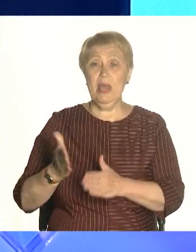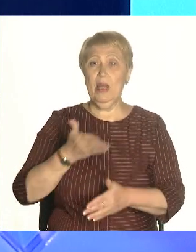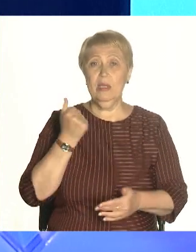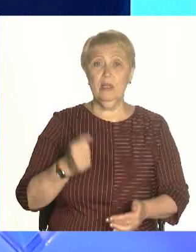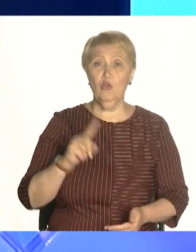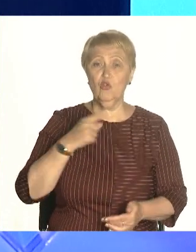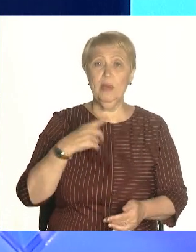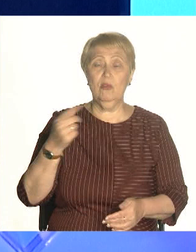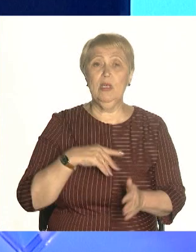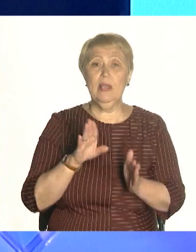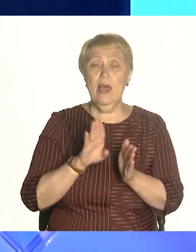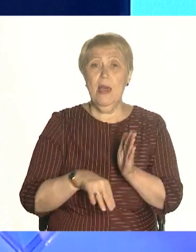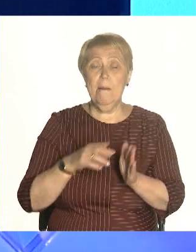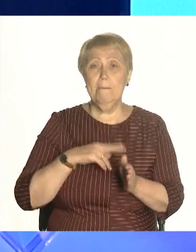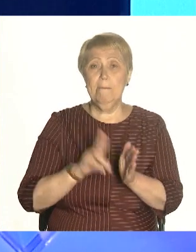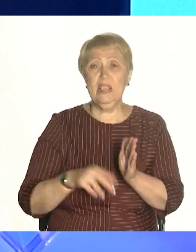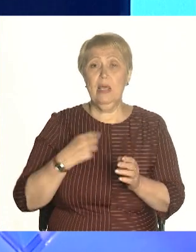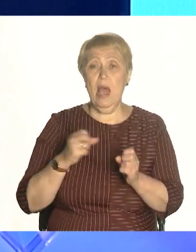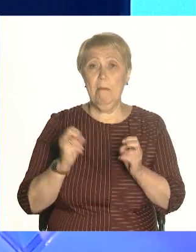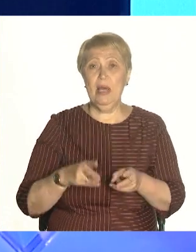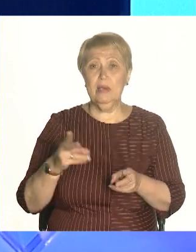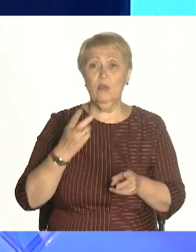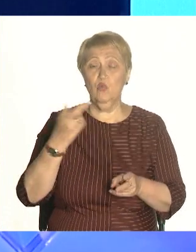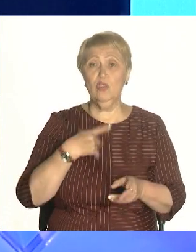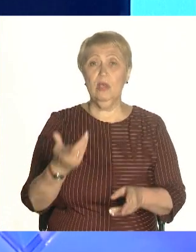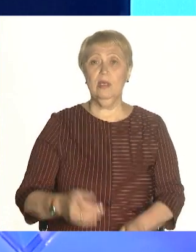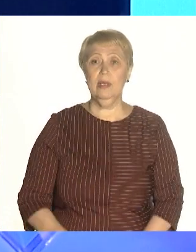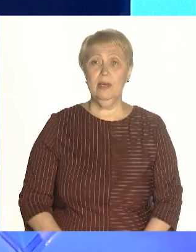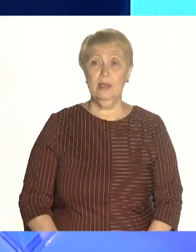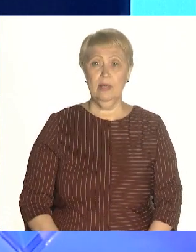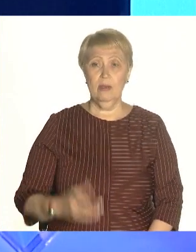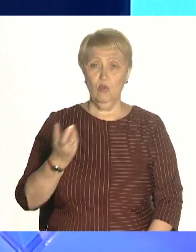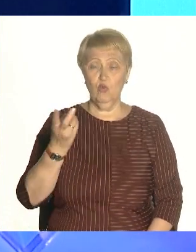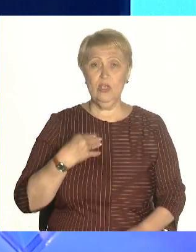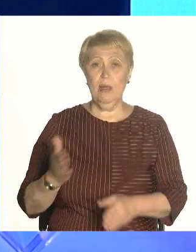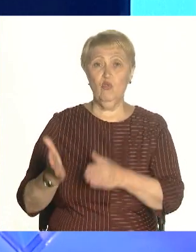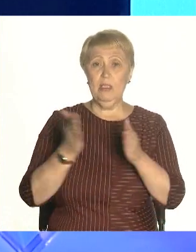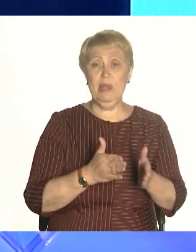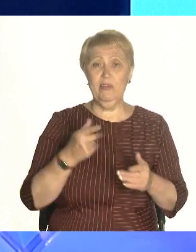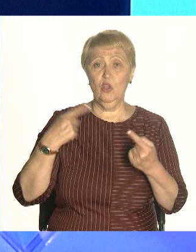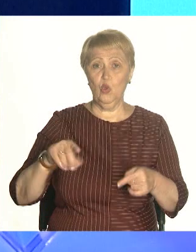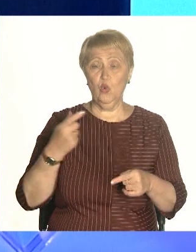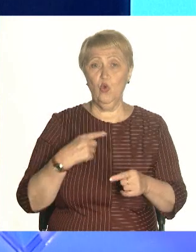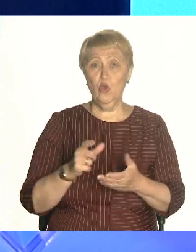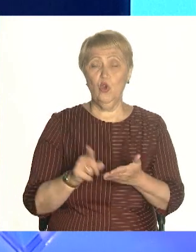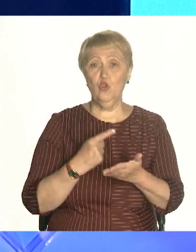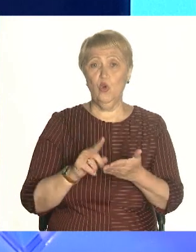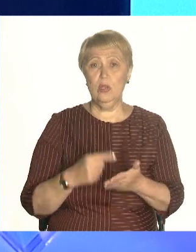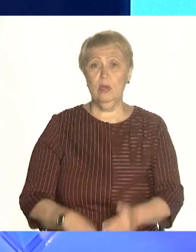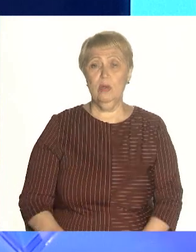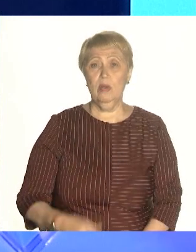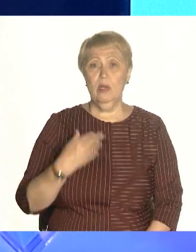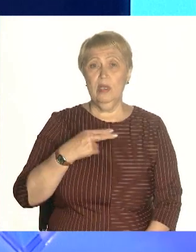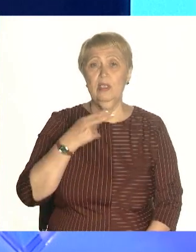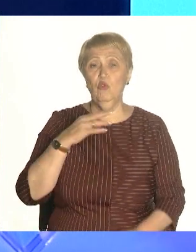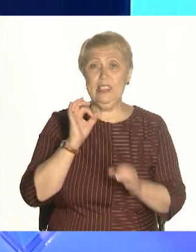чтобы обезопасить эти денежные средства, гражданину необходимо их перевести на счет, который предоставляет банк. Но при этом сообщает